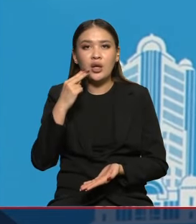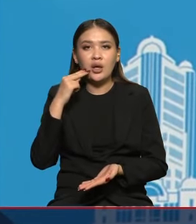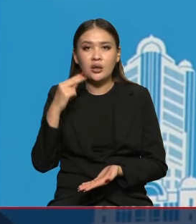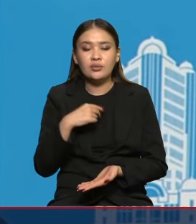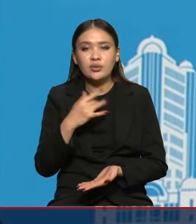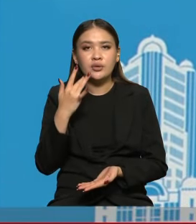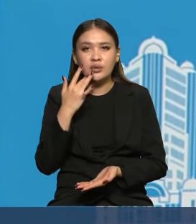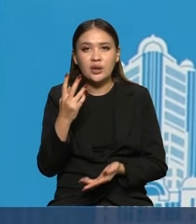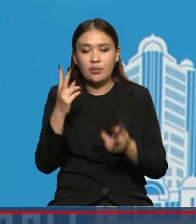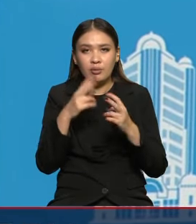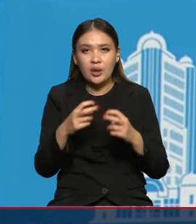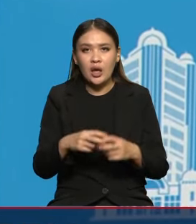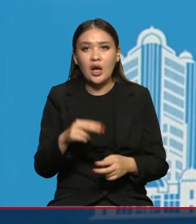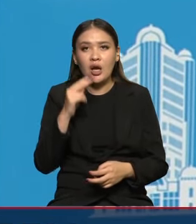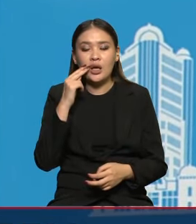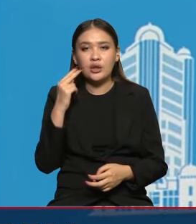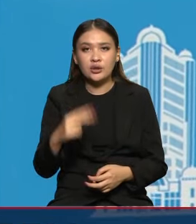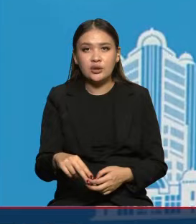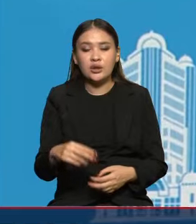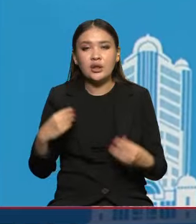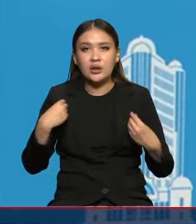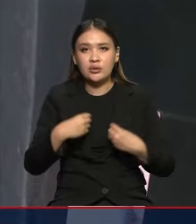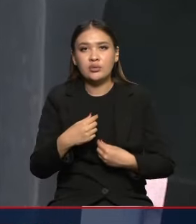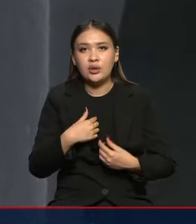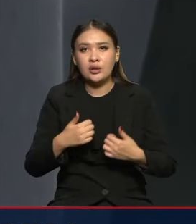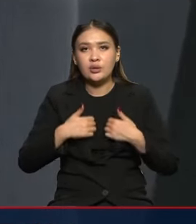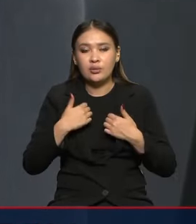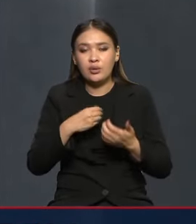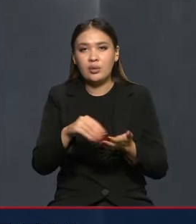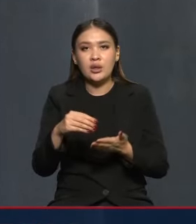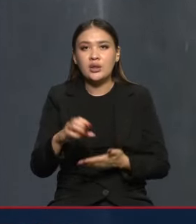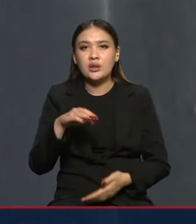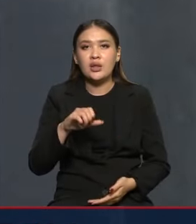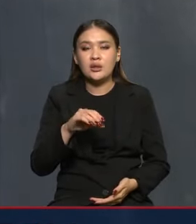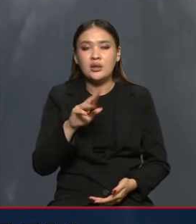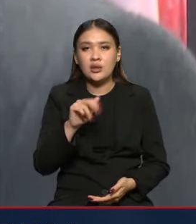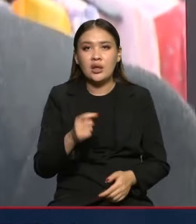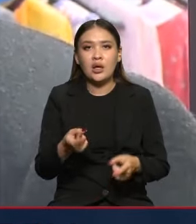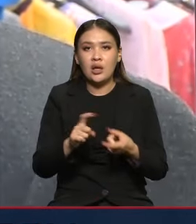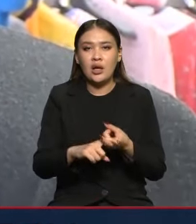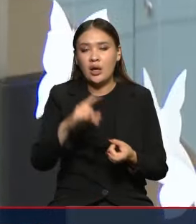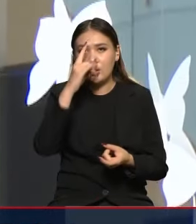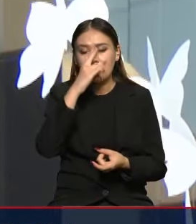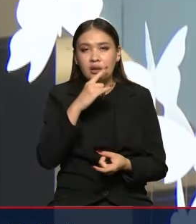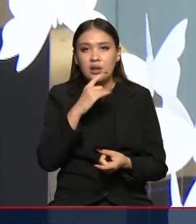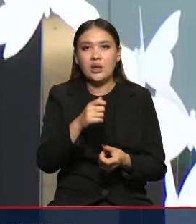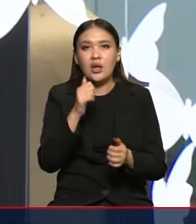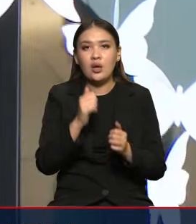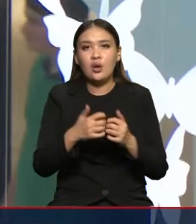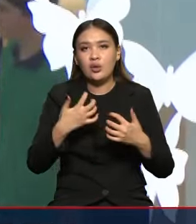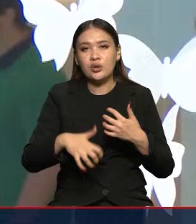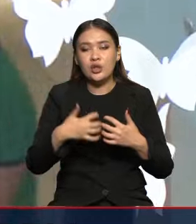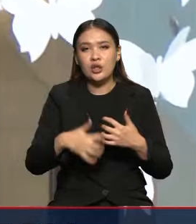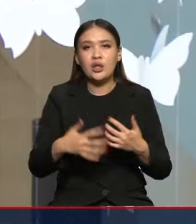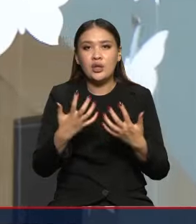берем. Сапалы киімдерді алуға тырысамын. Ұлттық статистика бюросының мәліметінше қазақстандықтар ай сайын орташа есеппен